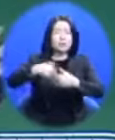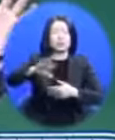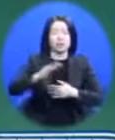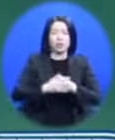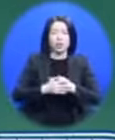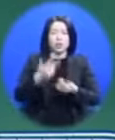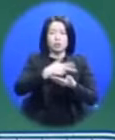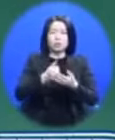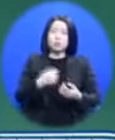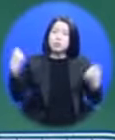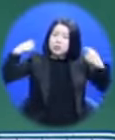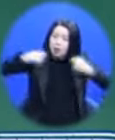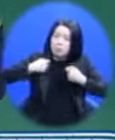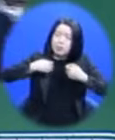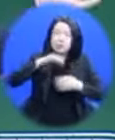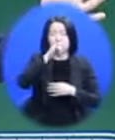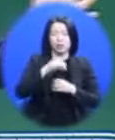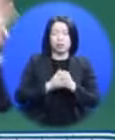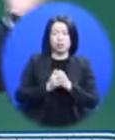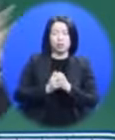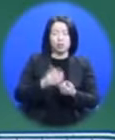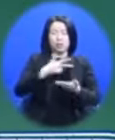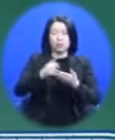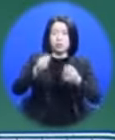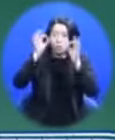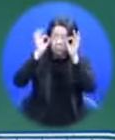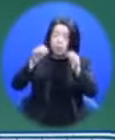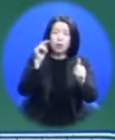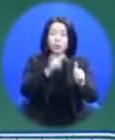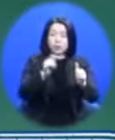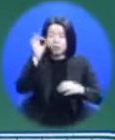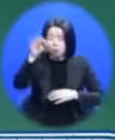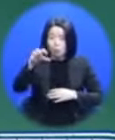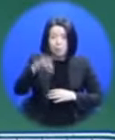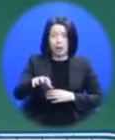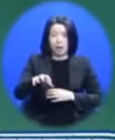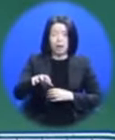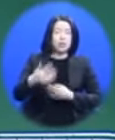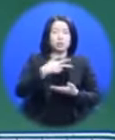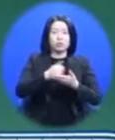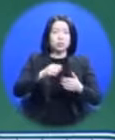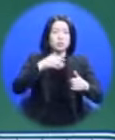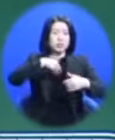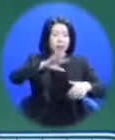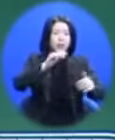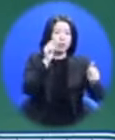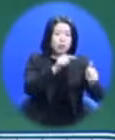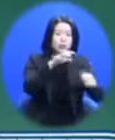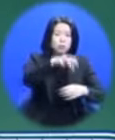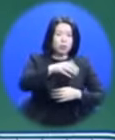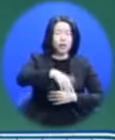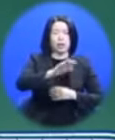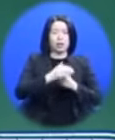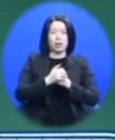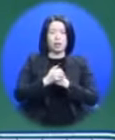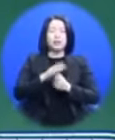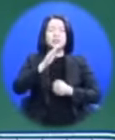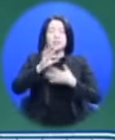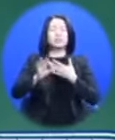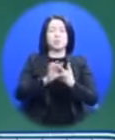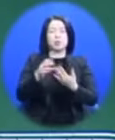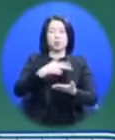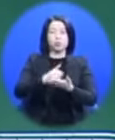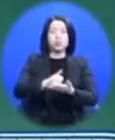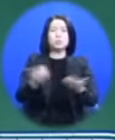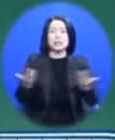등에 업혀서 가면 되는 거예요. 주님이 보라는 곳을 보고 주님이 가라는 곳을 가기만 하면 되는 것입니다. 그러면